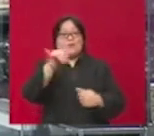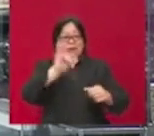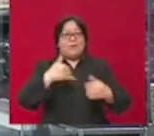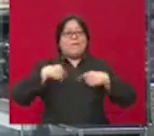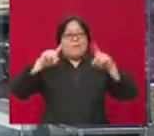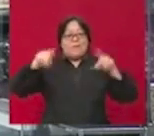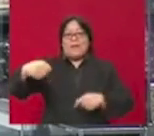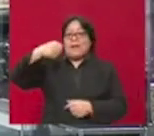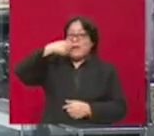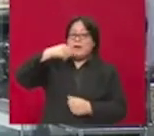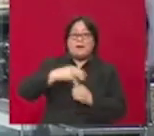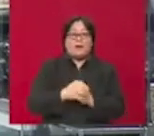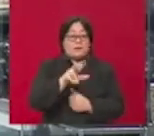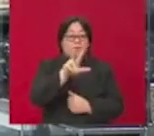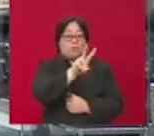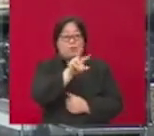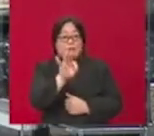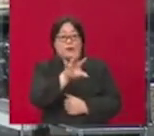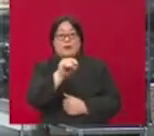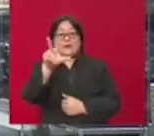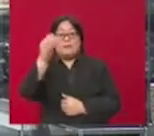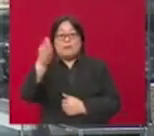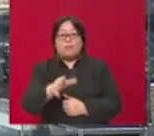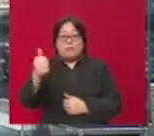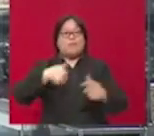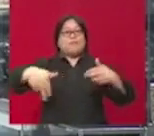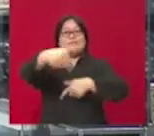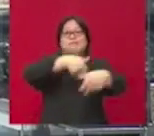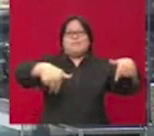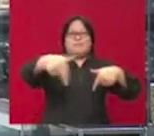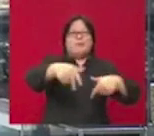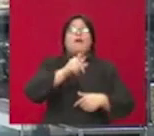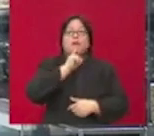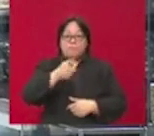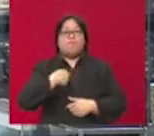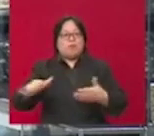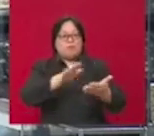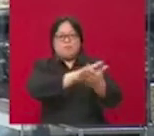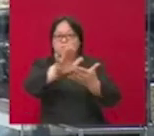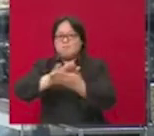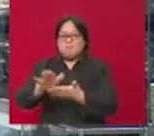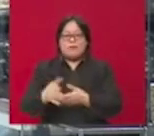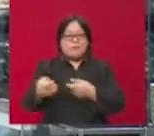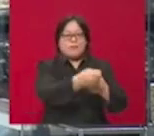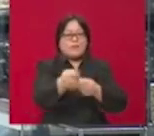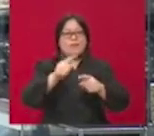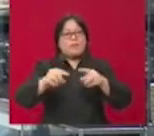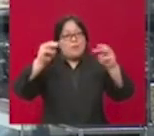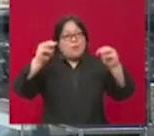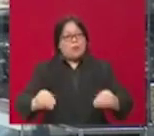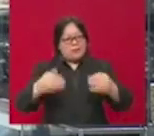dan 29 dan 30 mereka berlegar di sini. Walaupun dewan ini disanitiskan, tetapi manusia itu